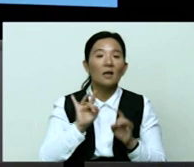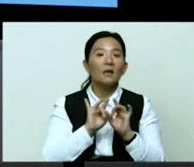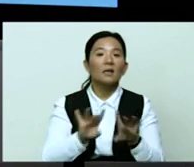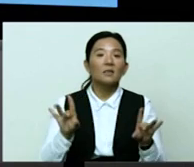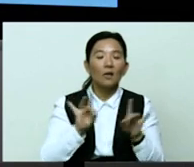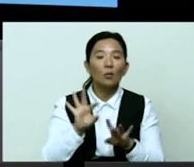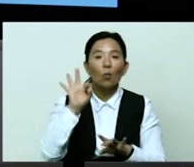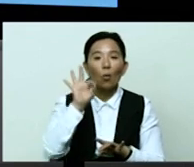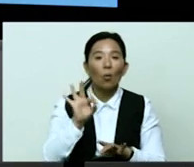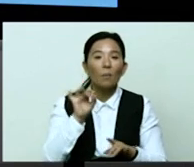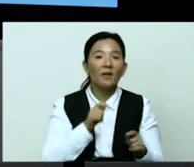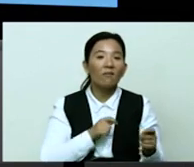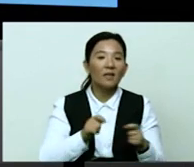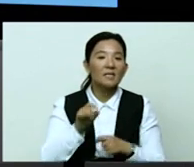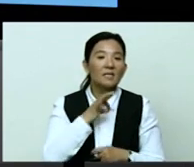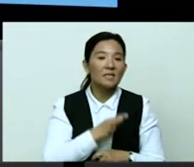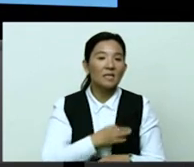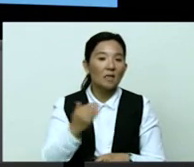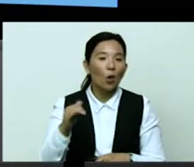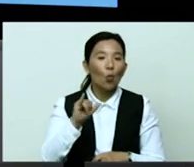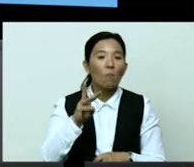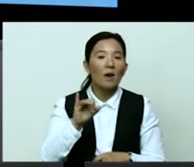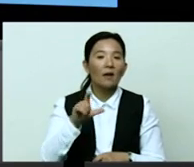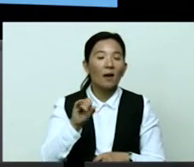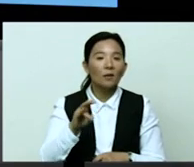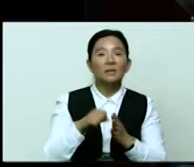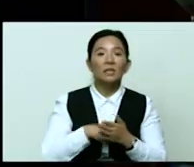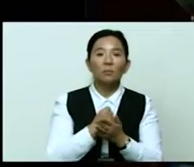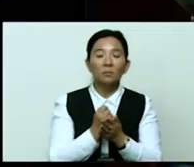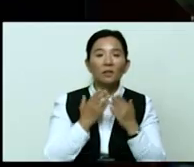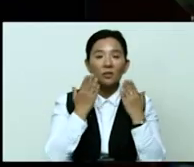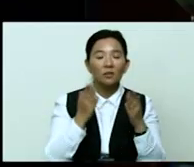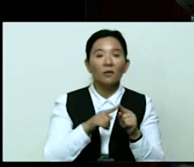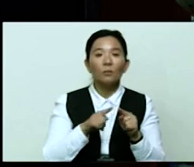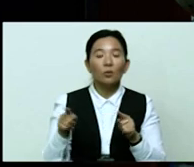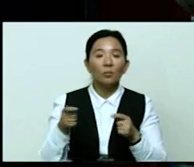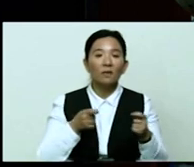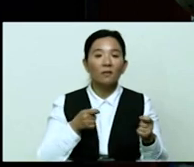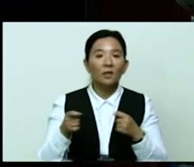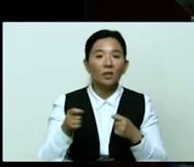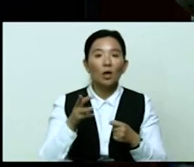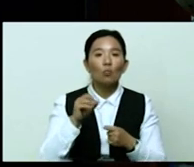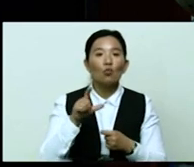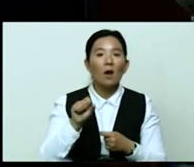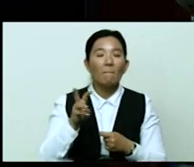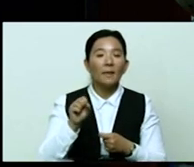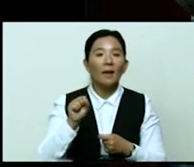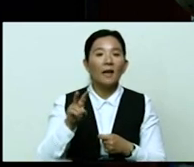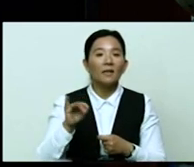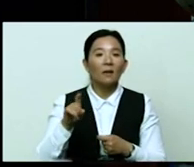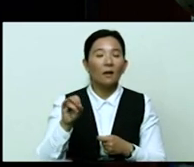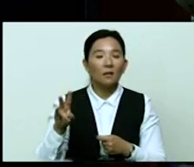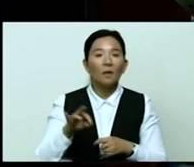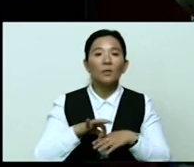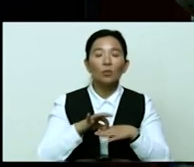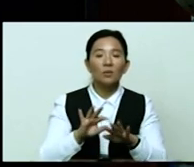рассказывает о правлении сына Умархана Мухаммада Алихана. В период правления Мухаммада Алимхана